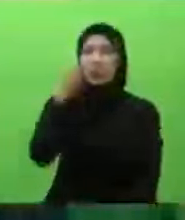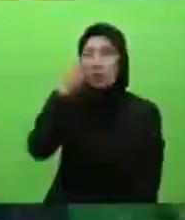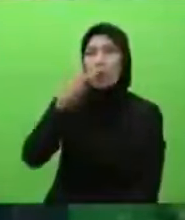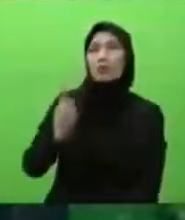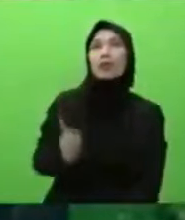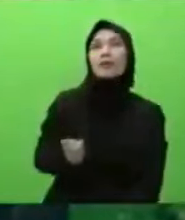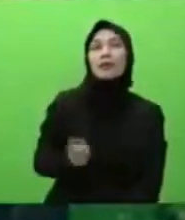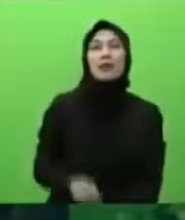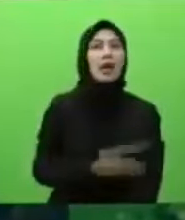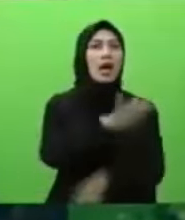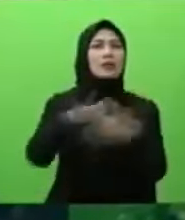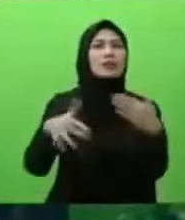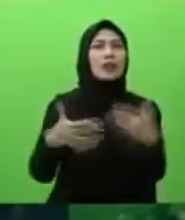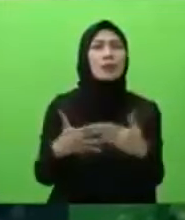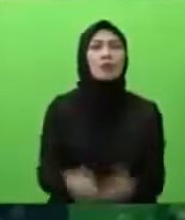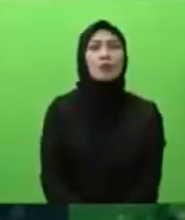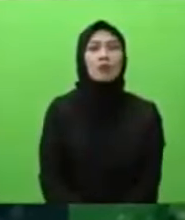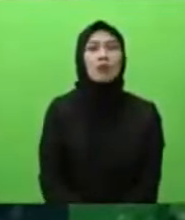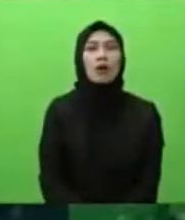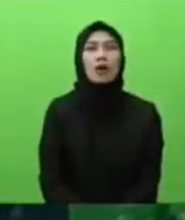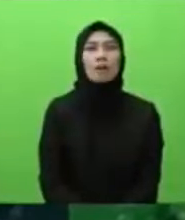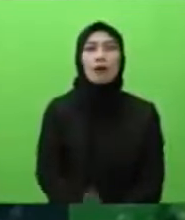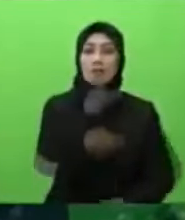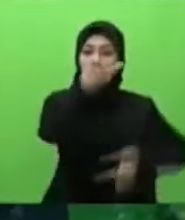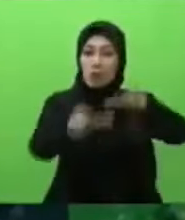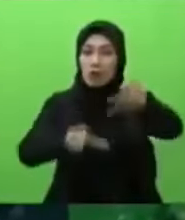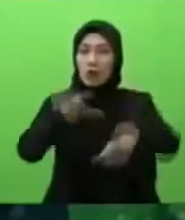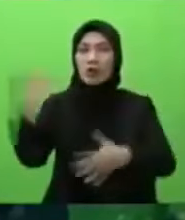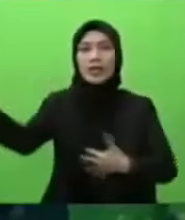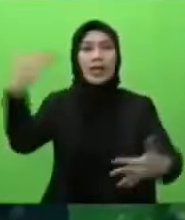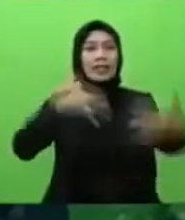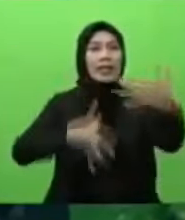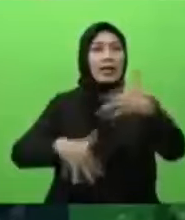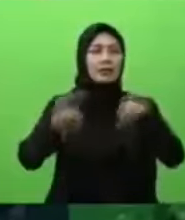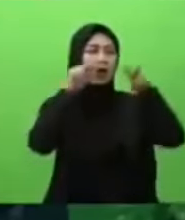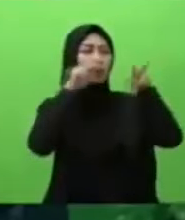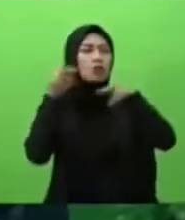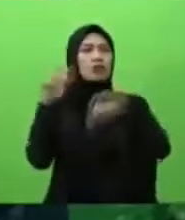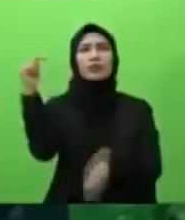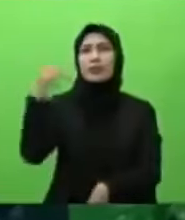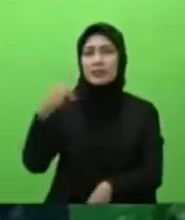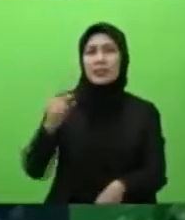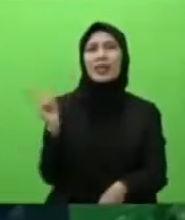seluruh anggota peserta dan peninjau Muktamar Muhammadiyah dan